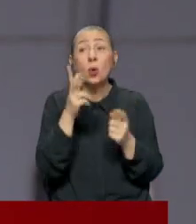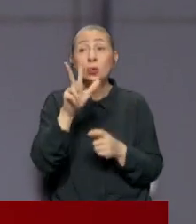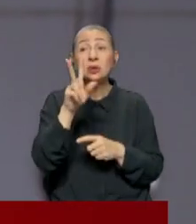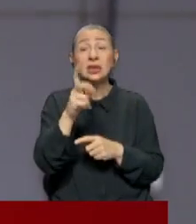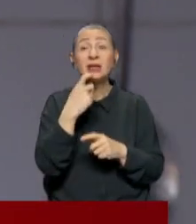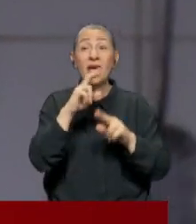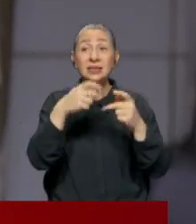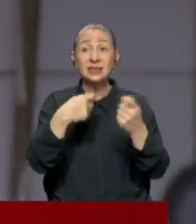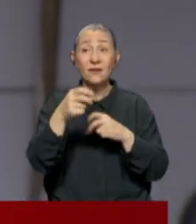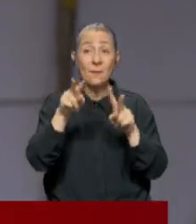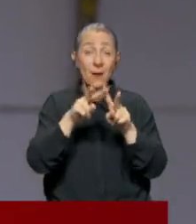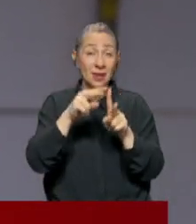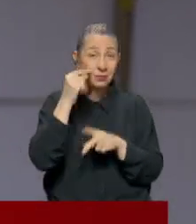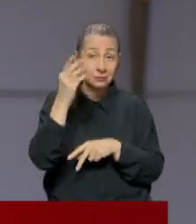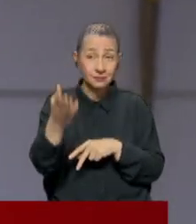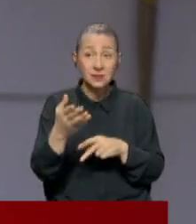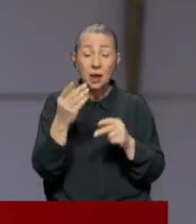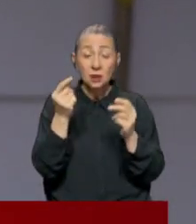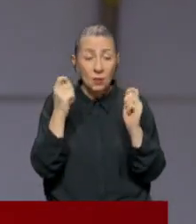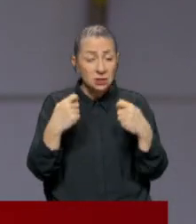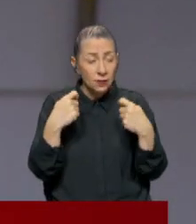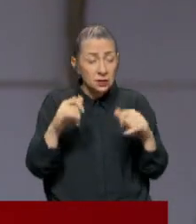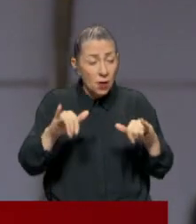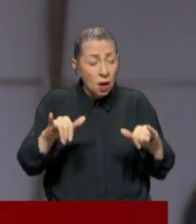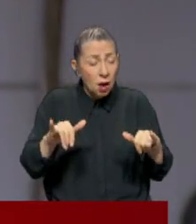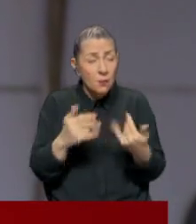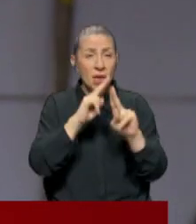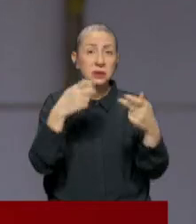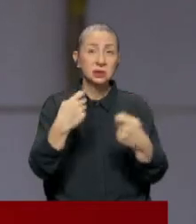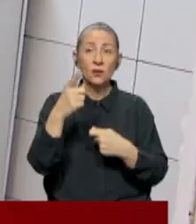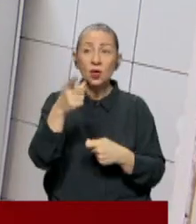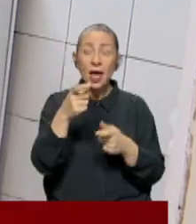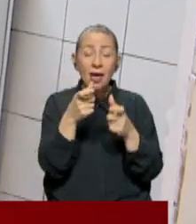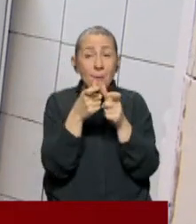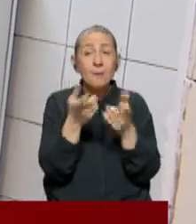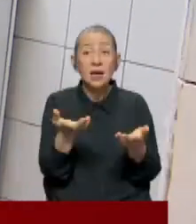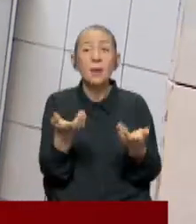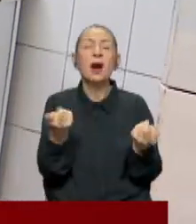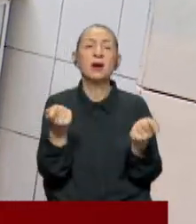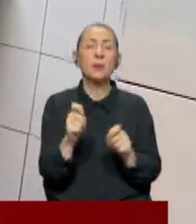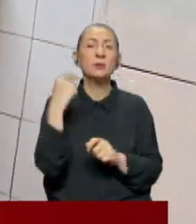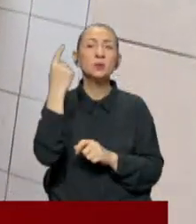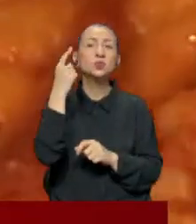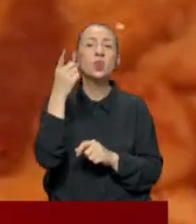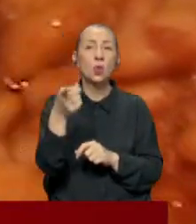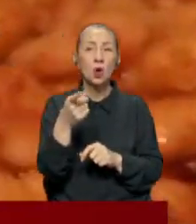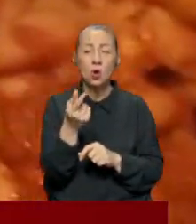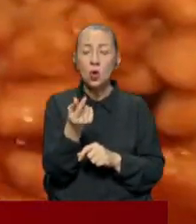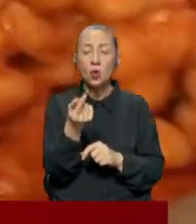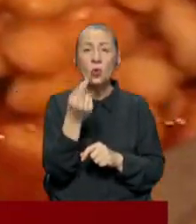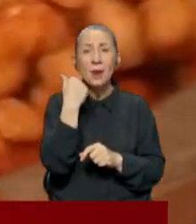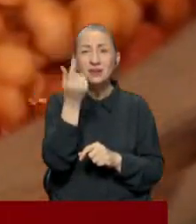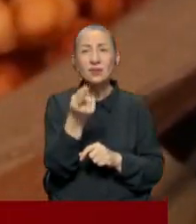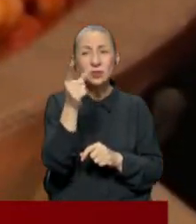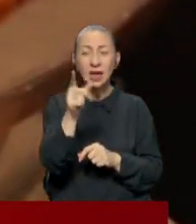32 yıllık esnaf Mehmet Dürüst de yükü gün geçtikçe katlanan bir esnaf. O da ekmek teknesini kapatmayı düşünüyor. Kuru fasulye geçen